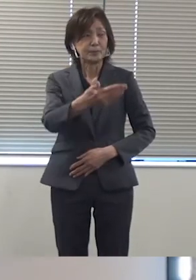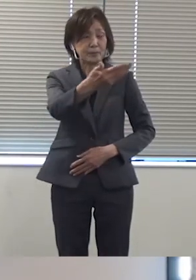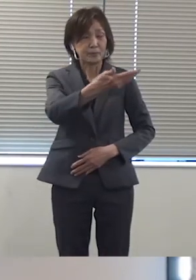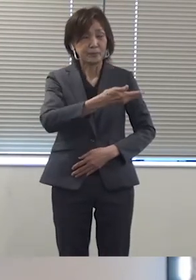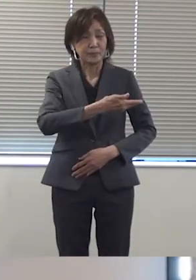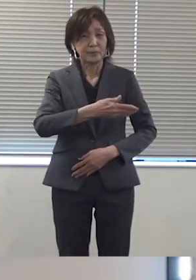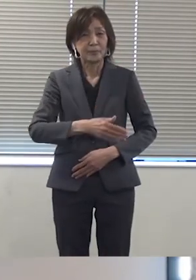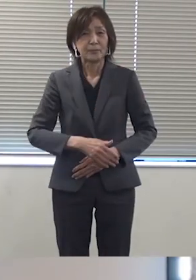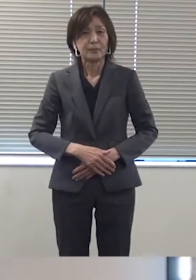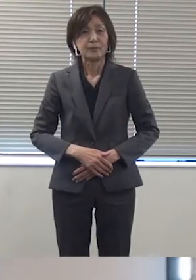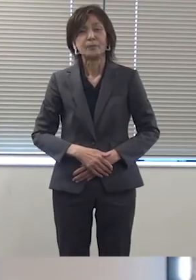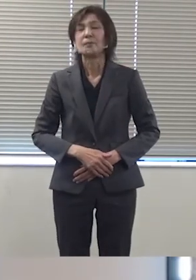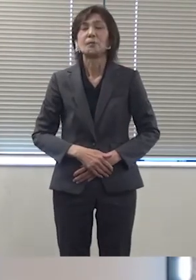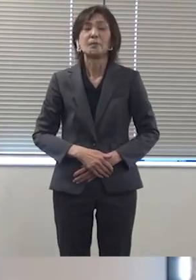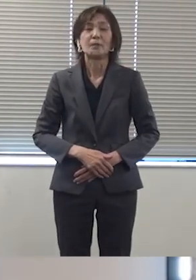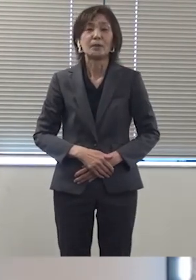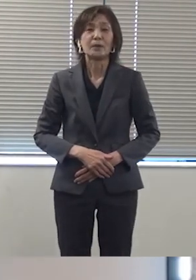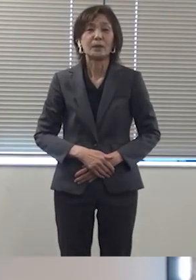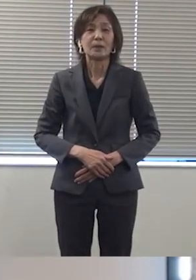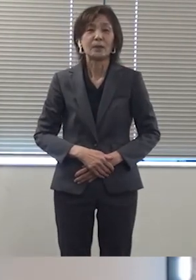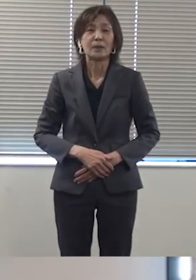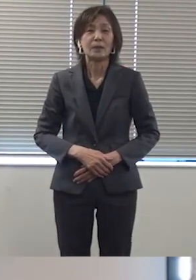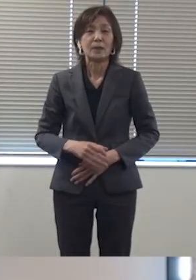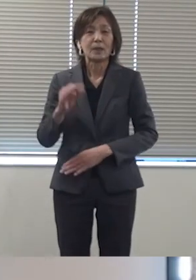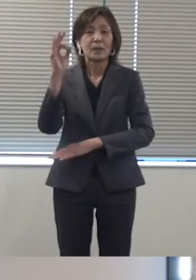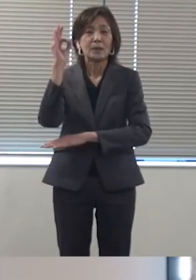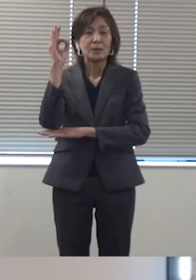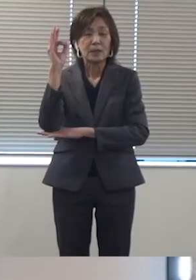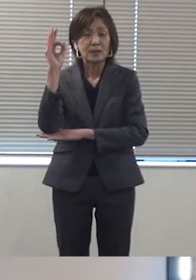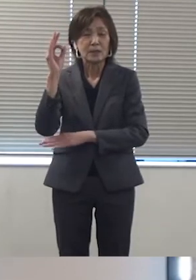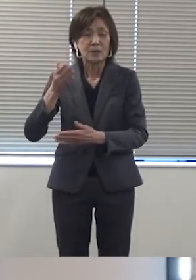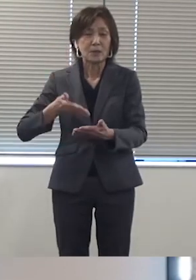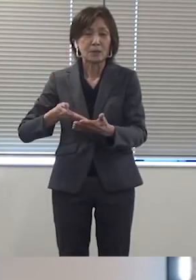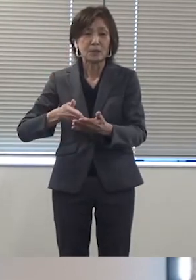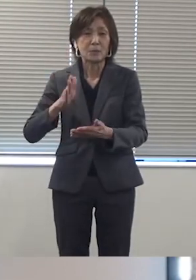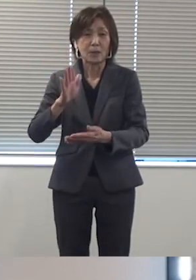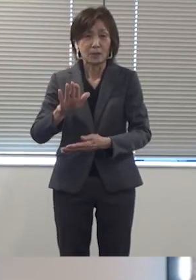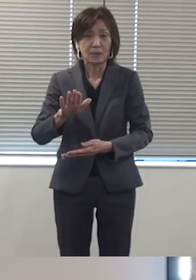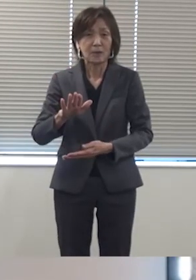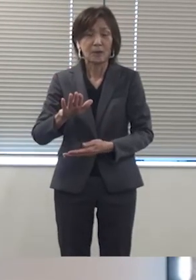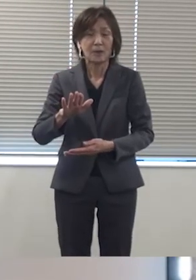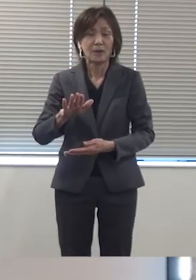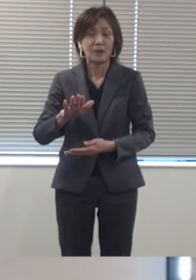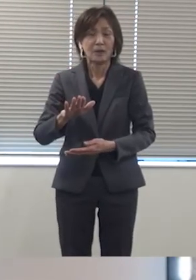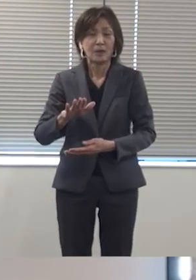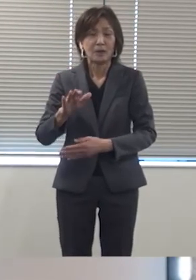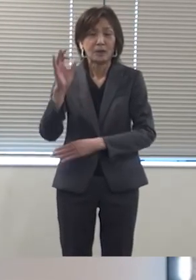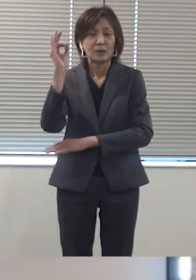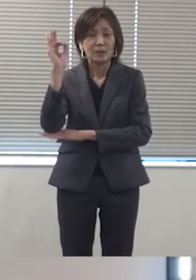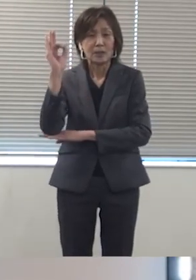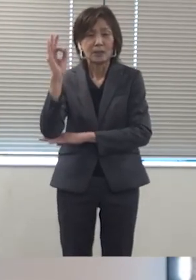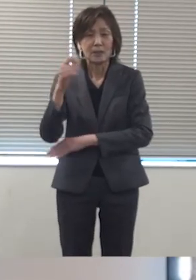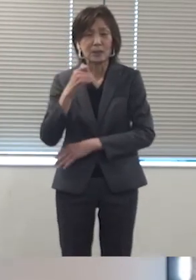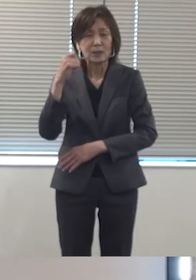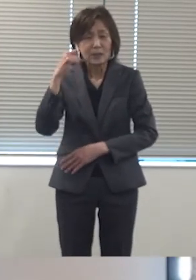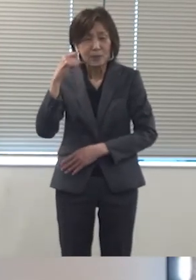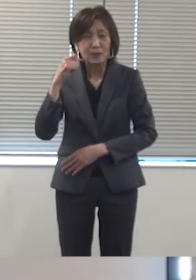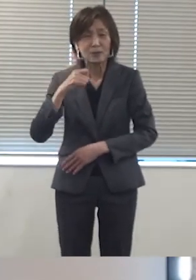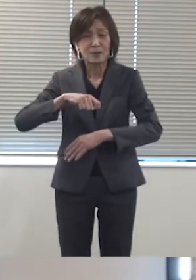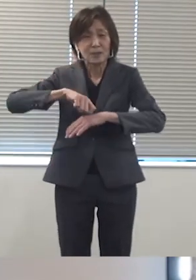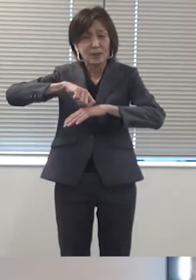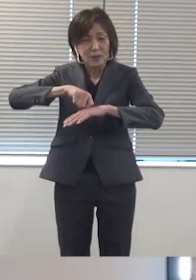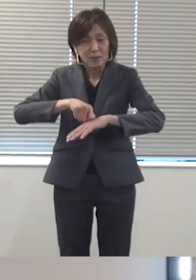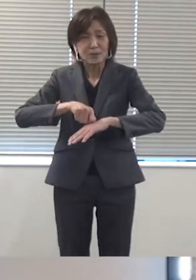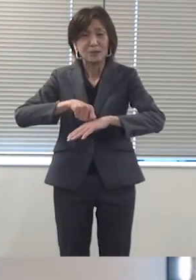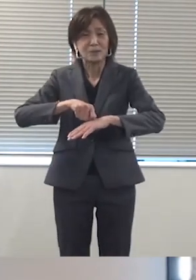識として、本来であればこう、もう少しその拡充したい、もしくはその規模を大きくやりたい政策がですね、